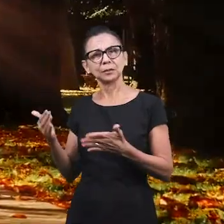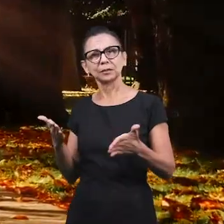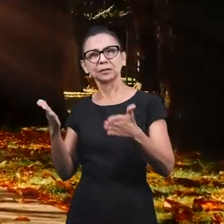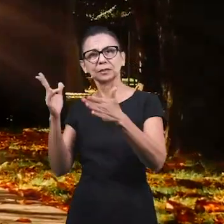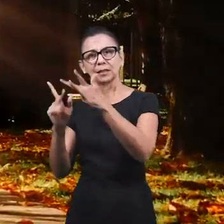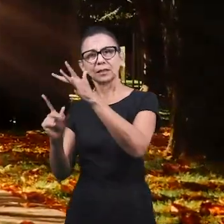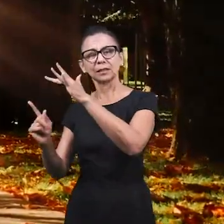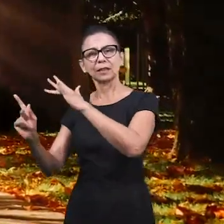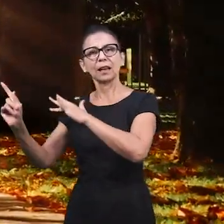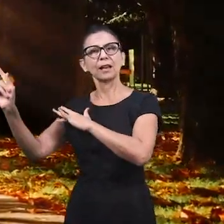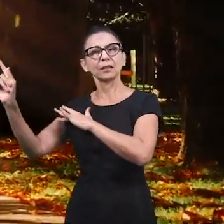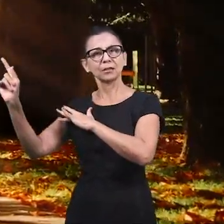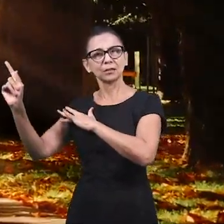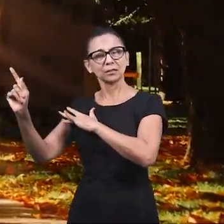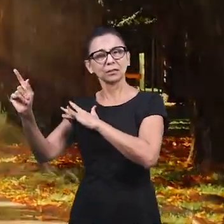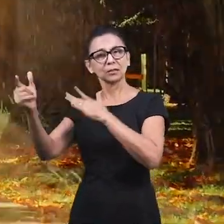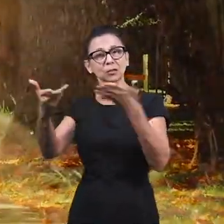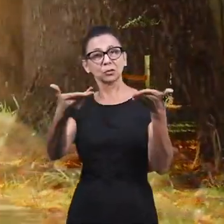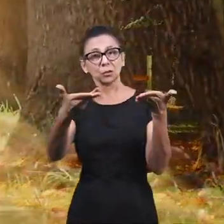Спаситель.